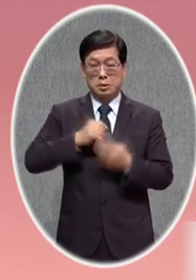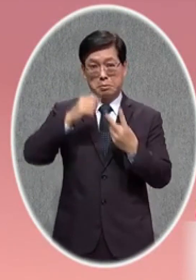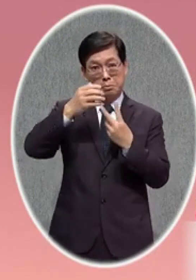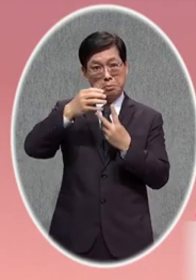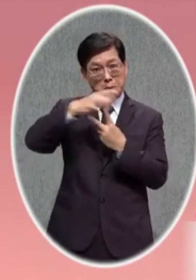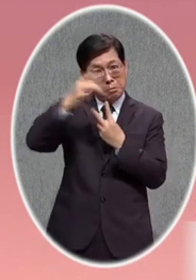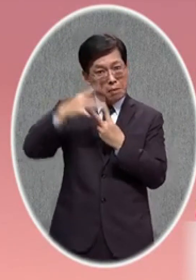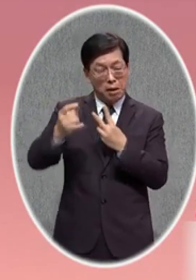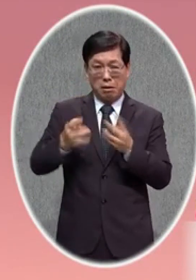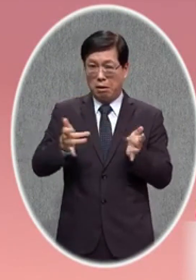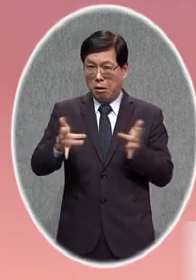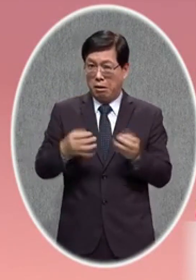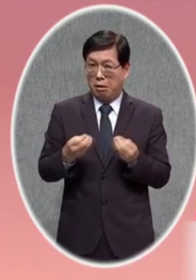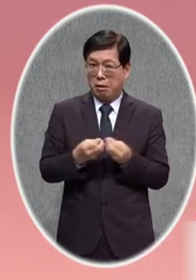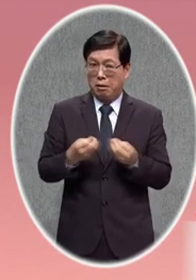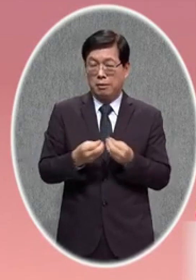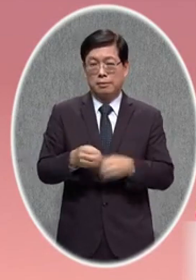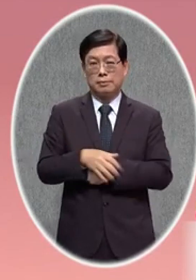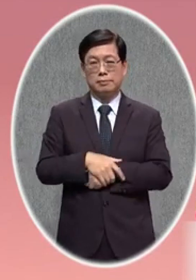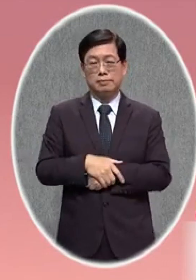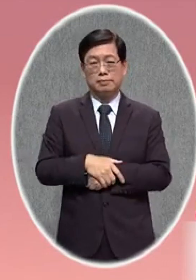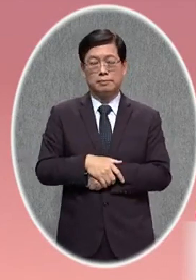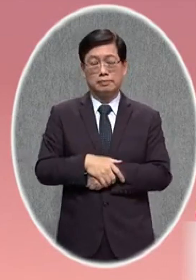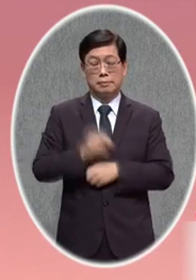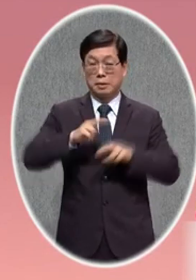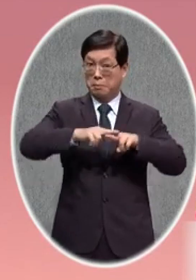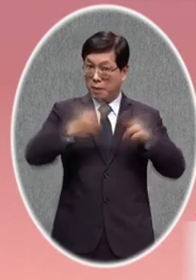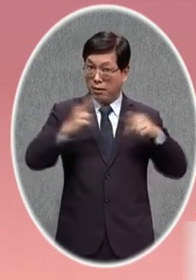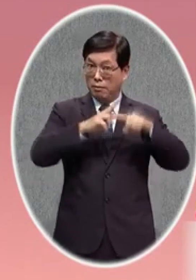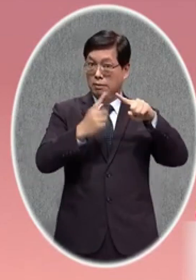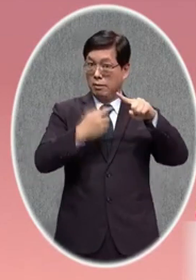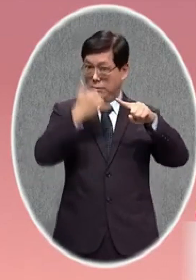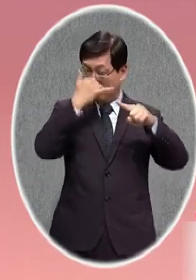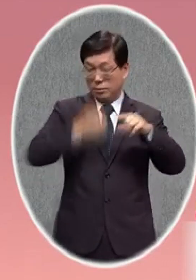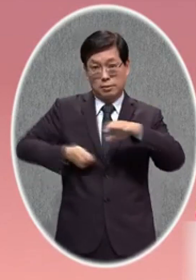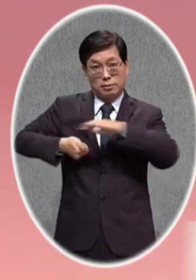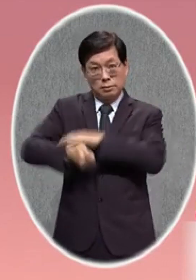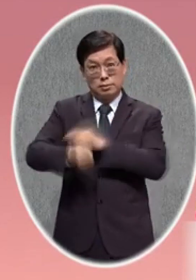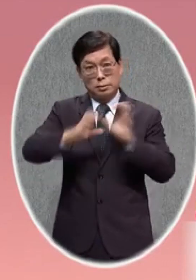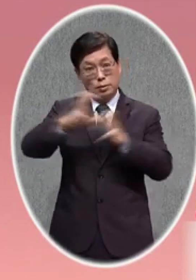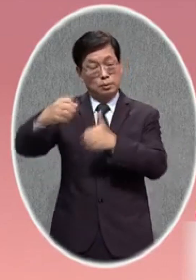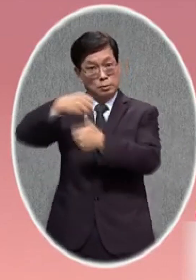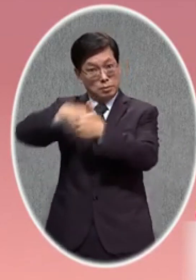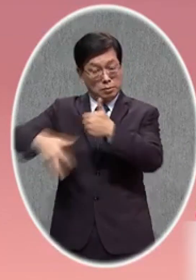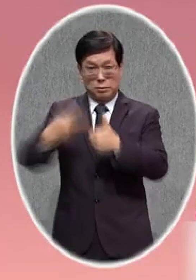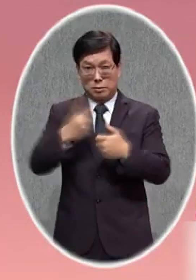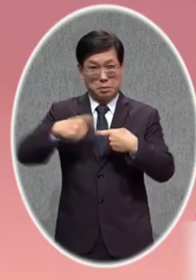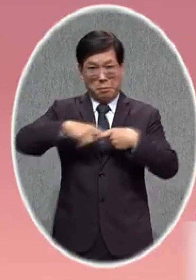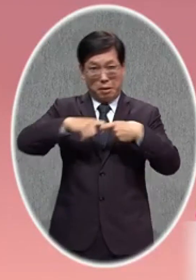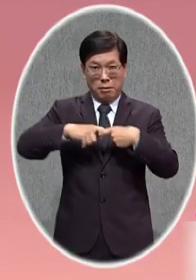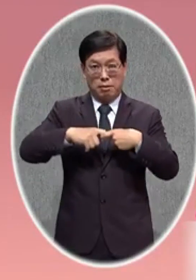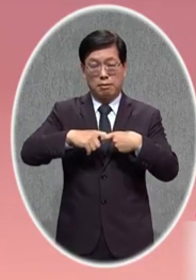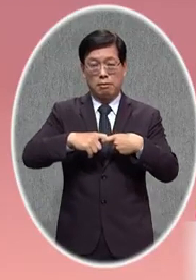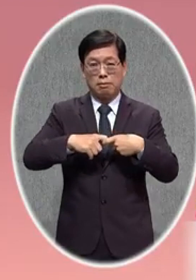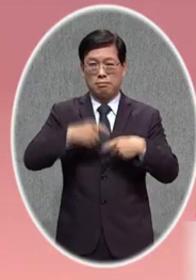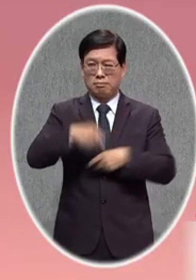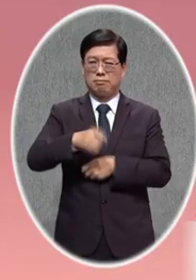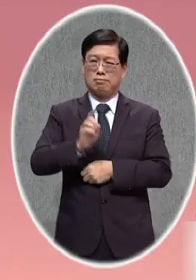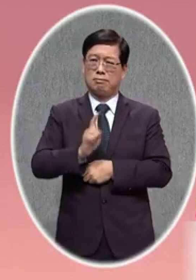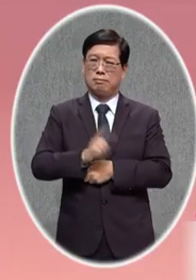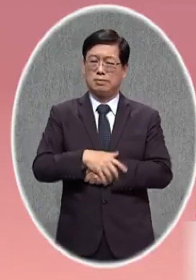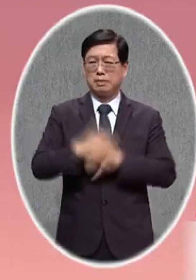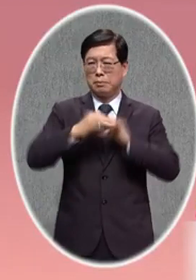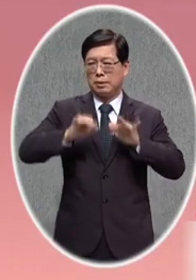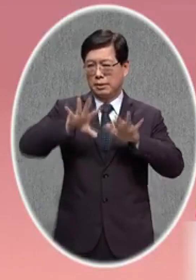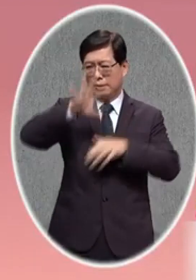选一这种困境呢？把开放莱猪跟加入国际组织绑在一起，这根本